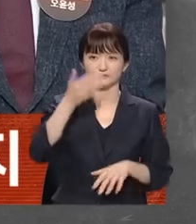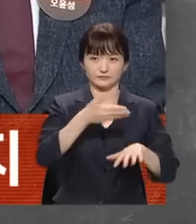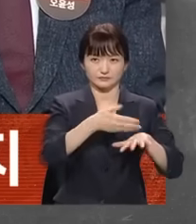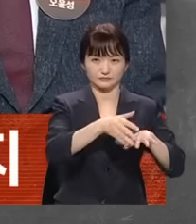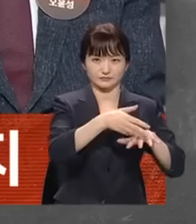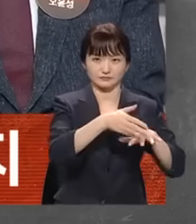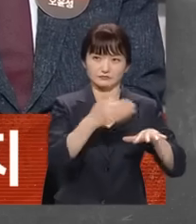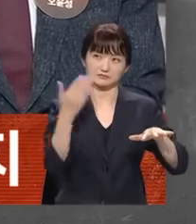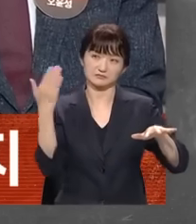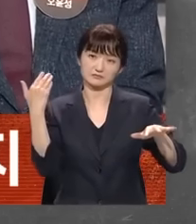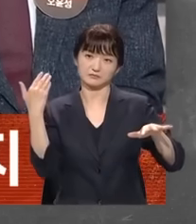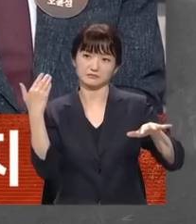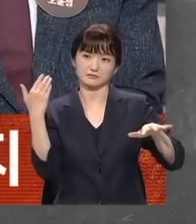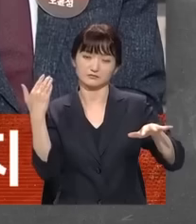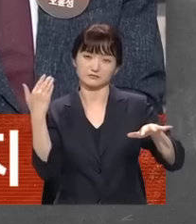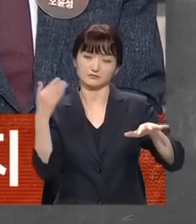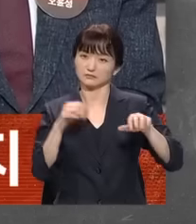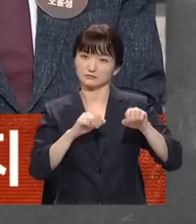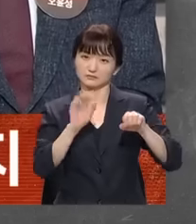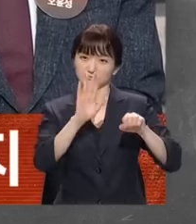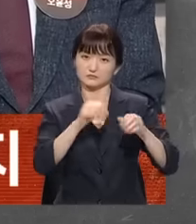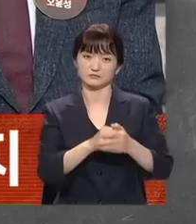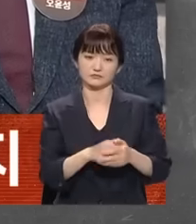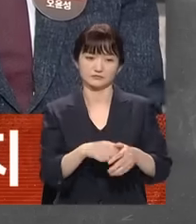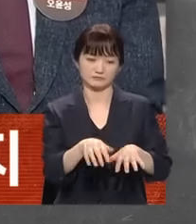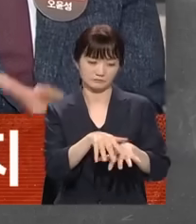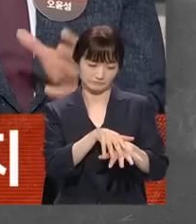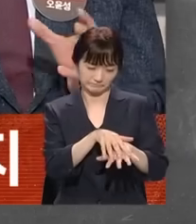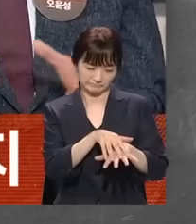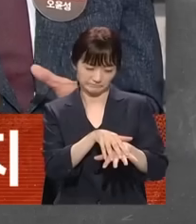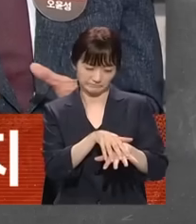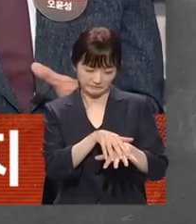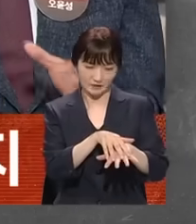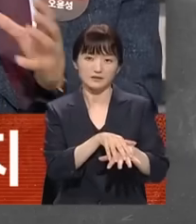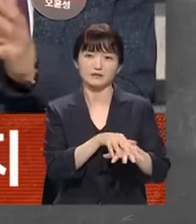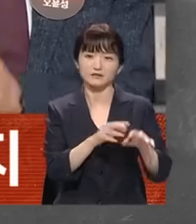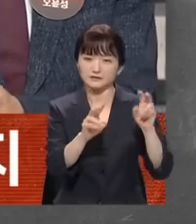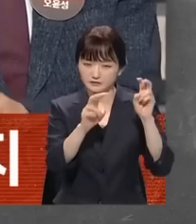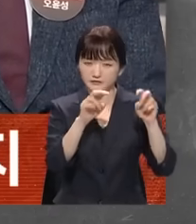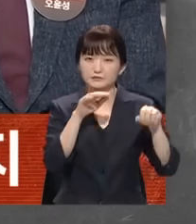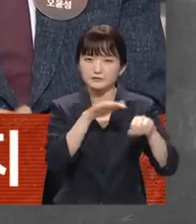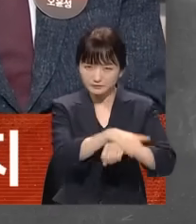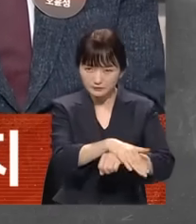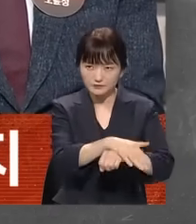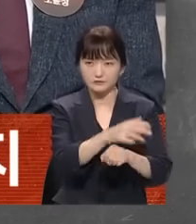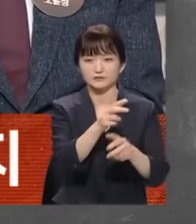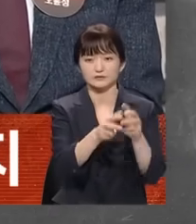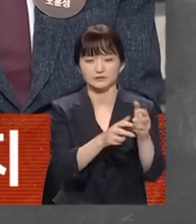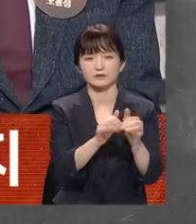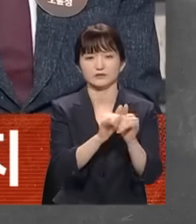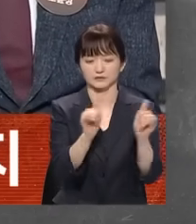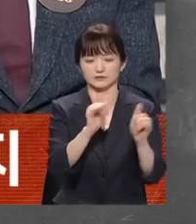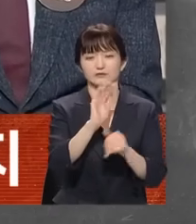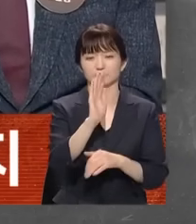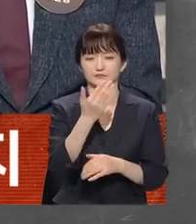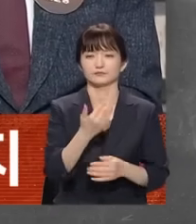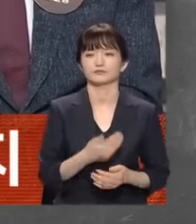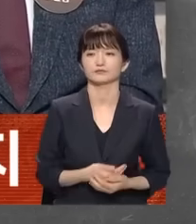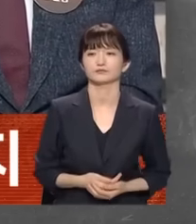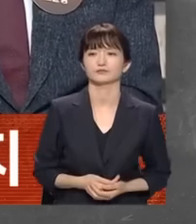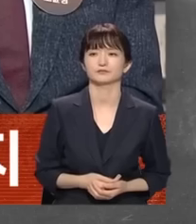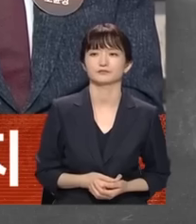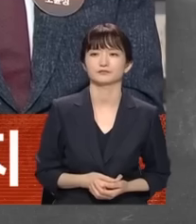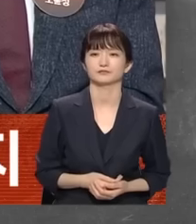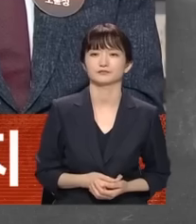경우는 옛날과 같이 그렇게 하지 않고 기업화 돼 가지고 아예 비즈니스화해서 사업가로 변신하는 그런 것들도 있고요 그래서